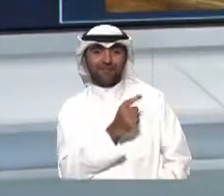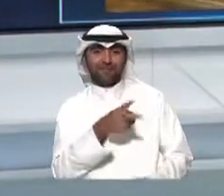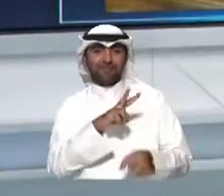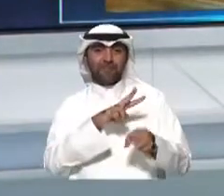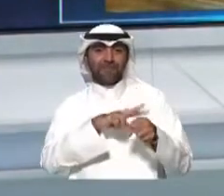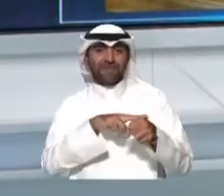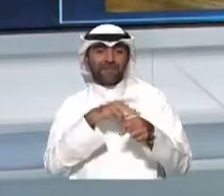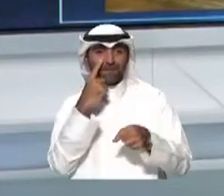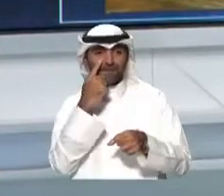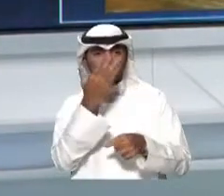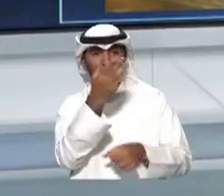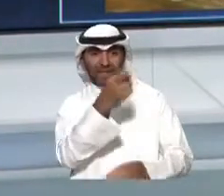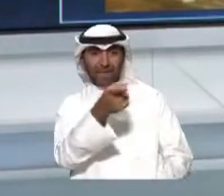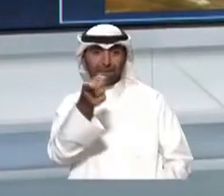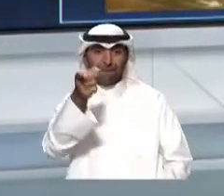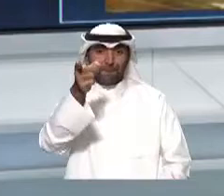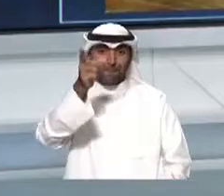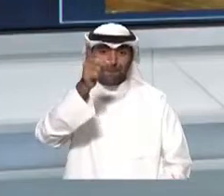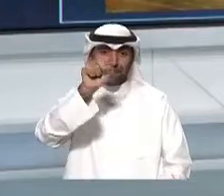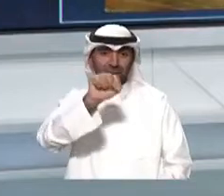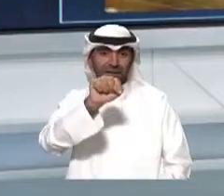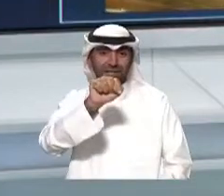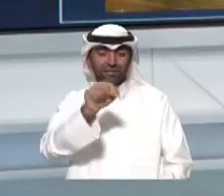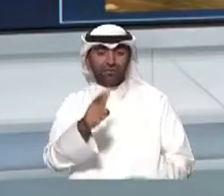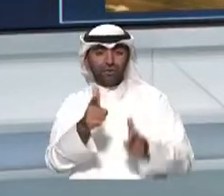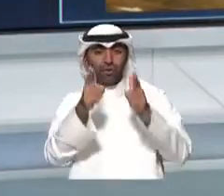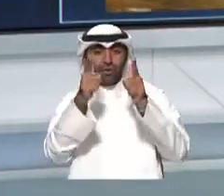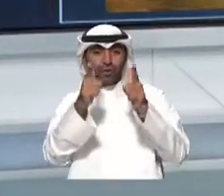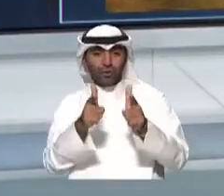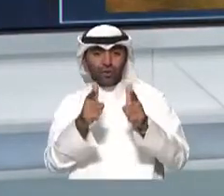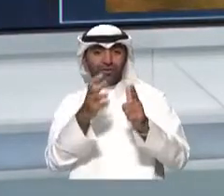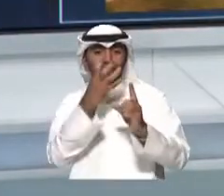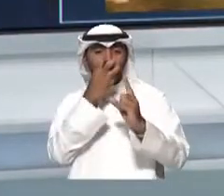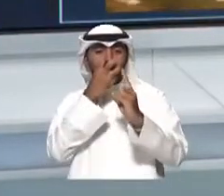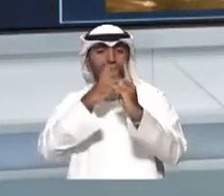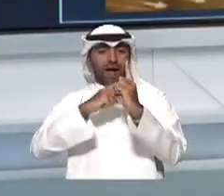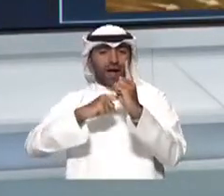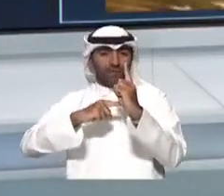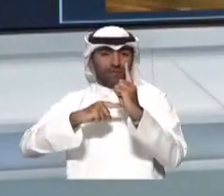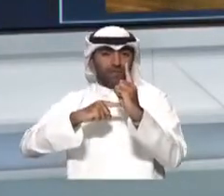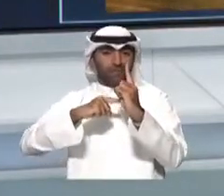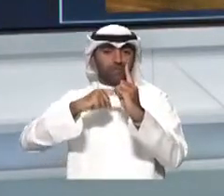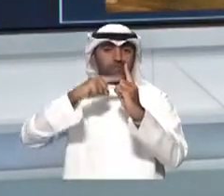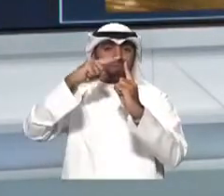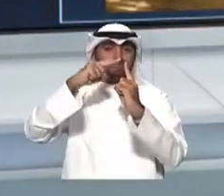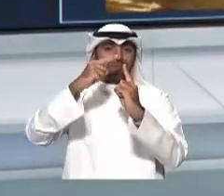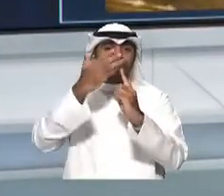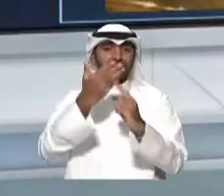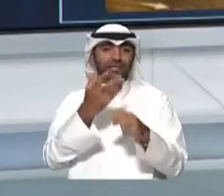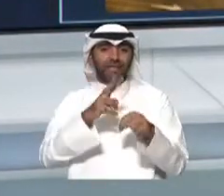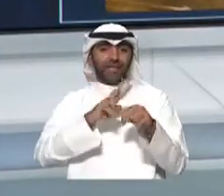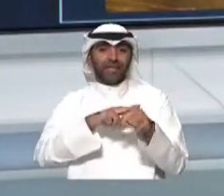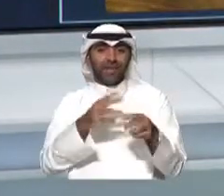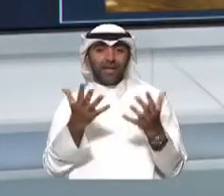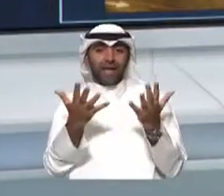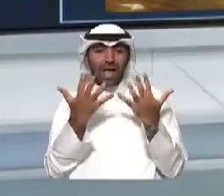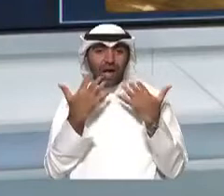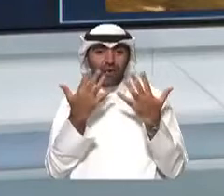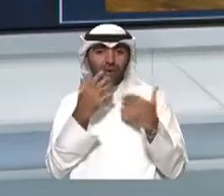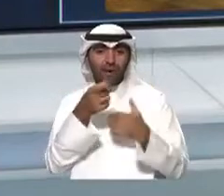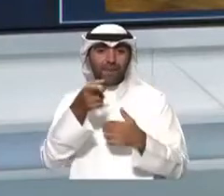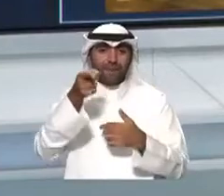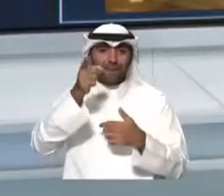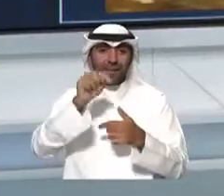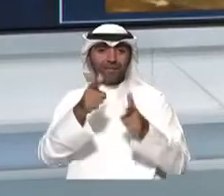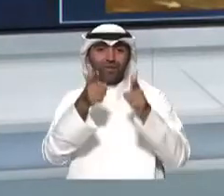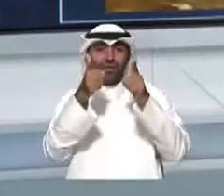والجزر، وتستمر الأجواء الحارة أيضا معانا خاصة غرب البلاد، وتحول الرياح إلى جنوبية وجنوبية شرقية منتصف نهار